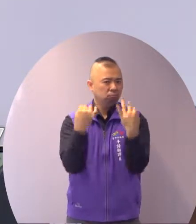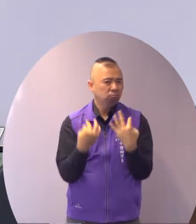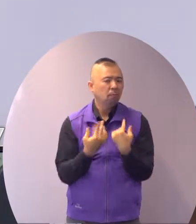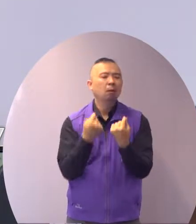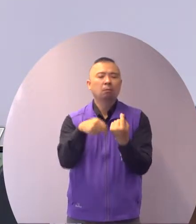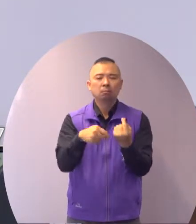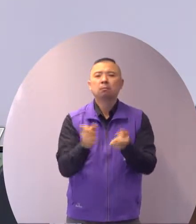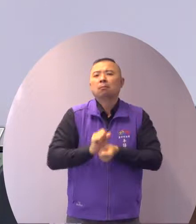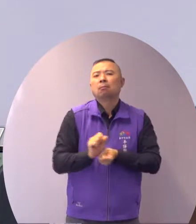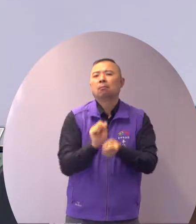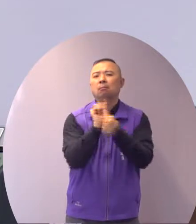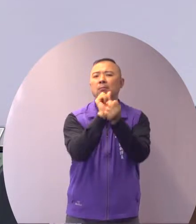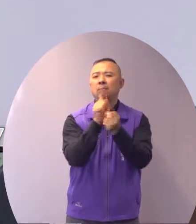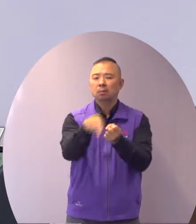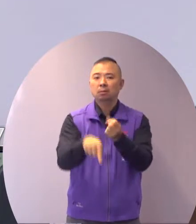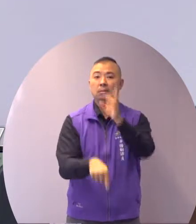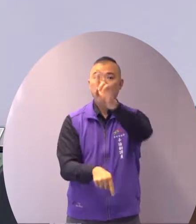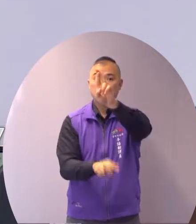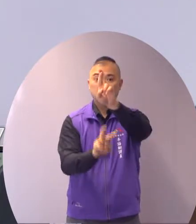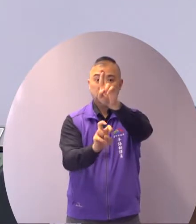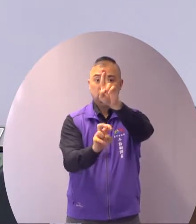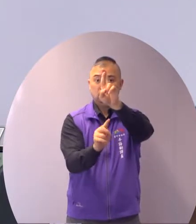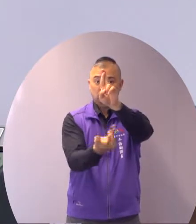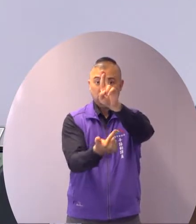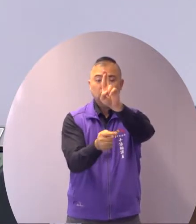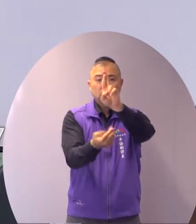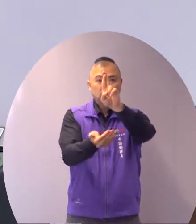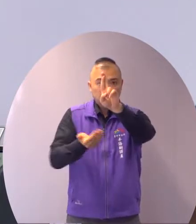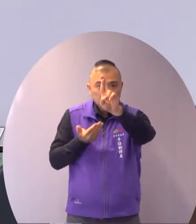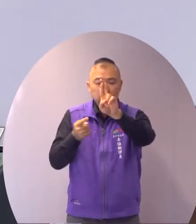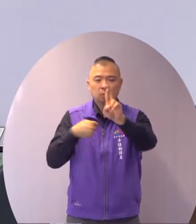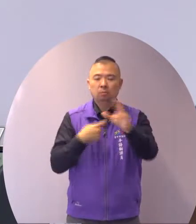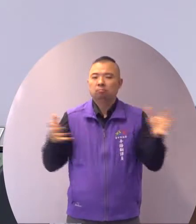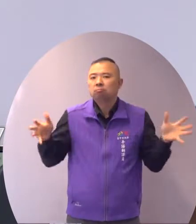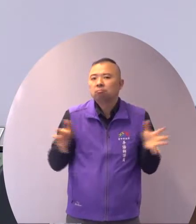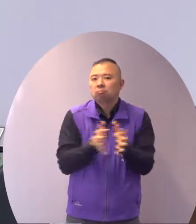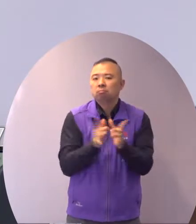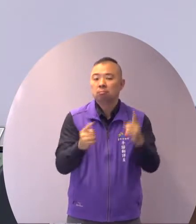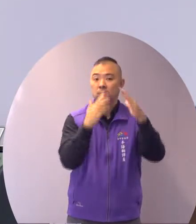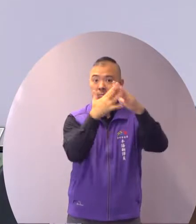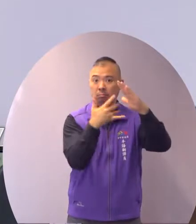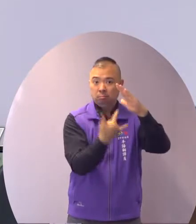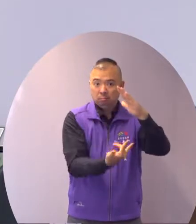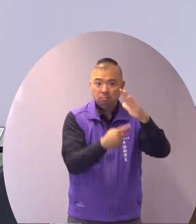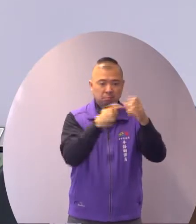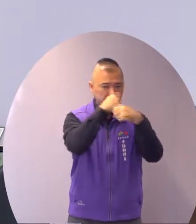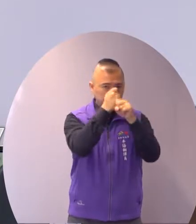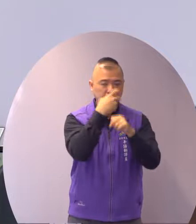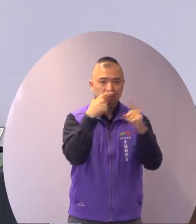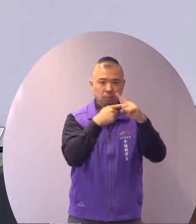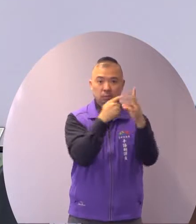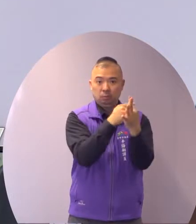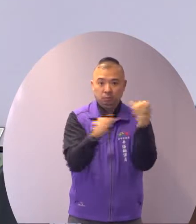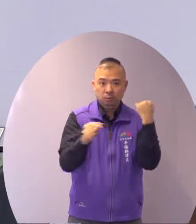中。所以到12月26号，我们居家检疫的人数全市是